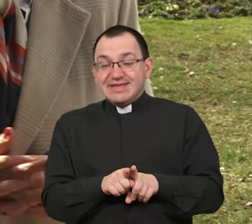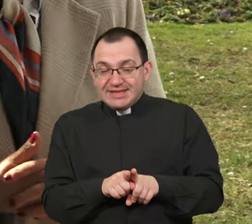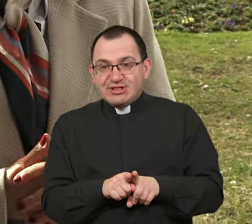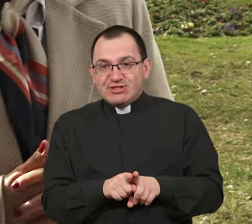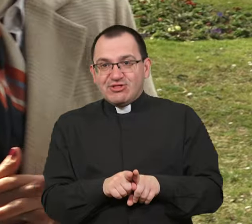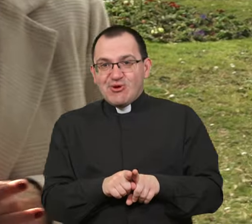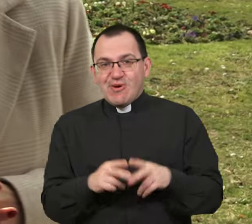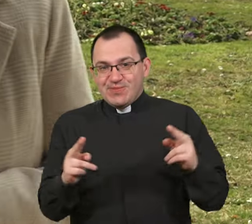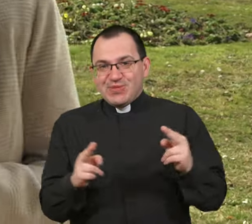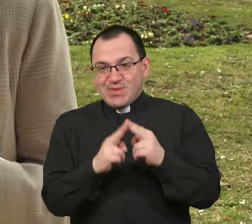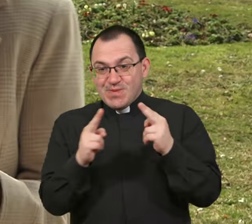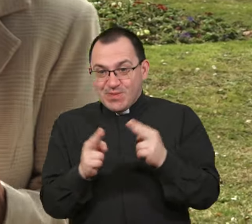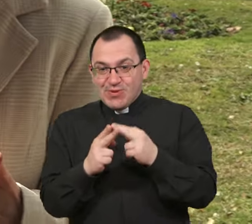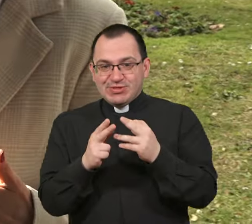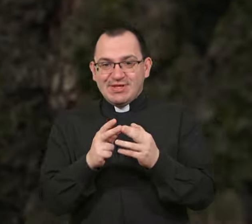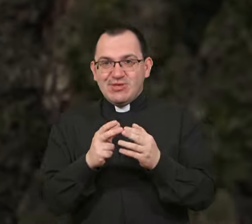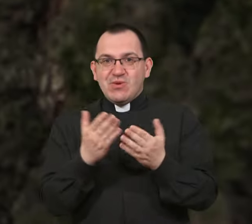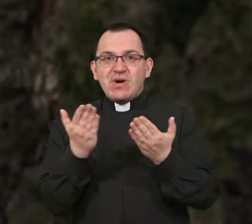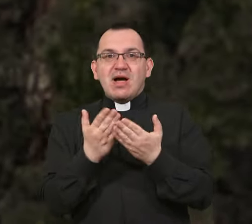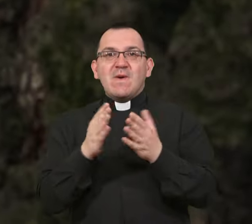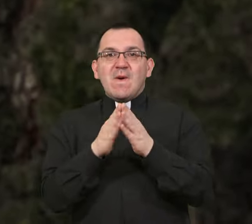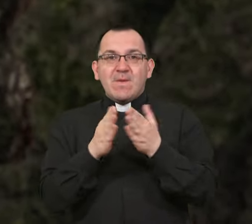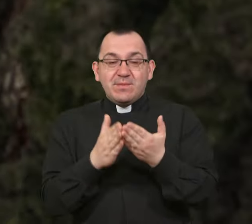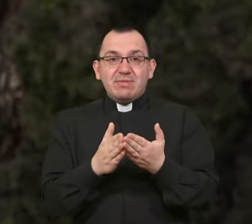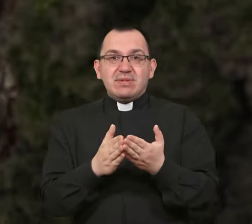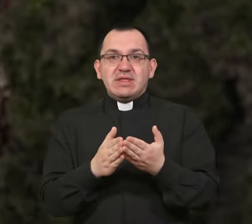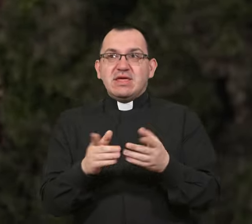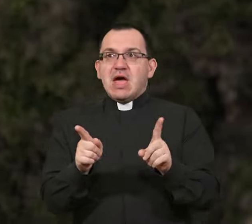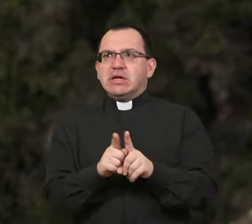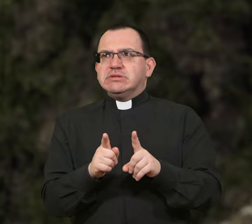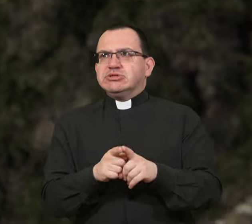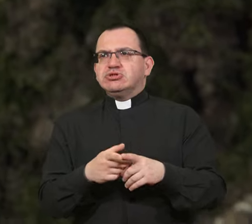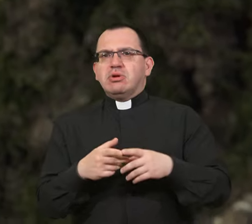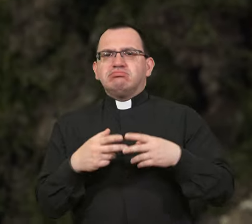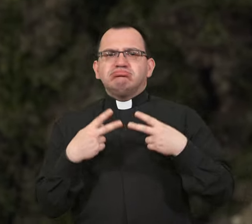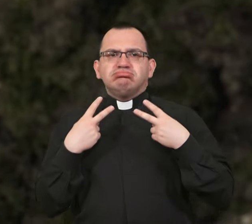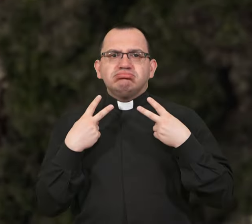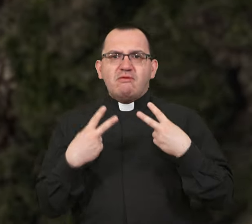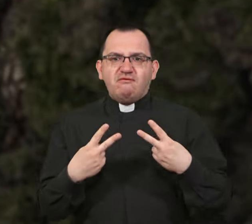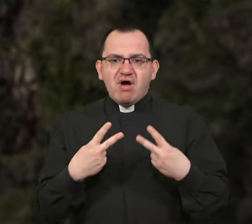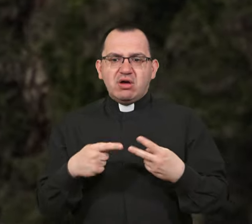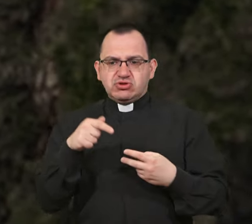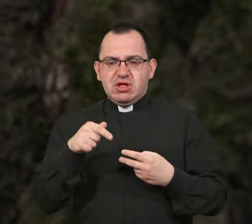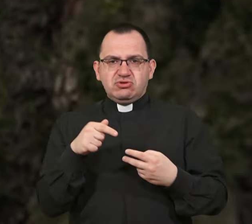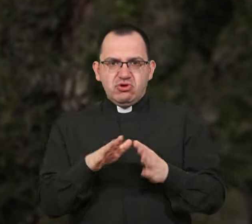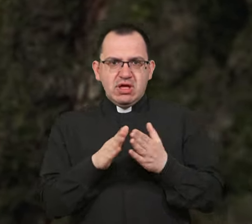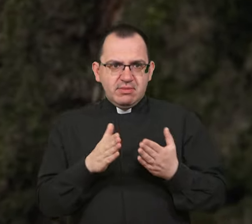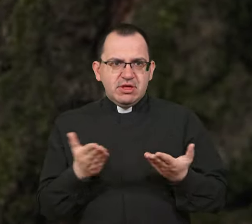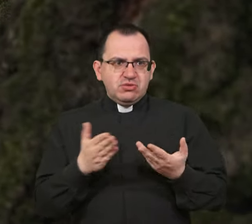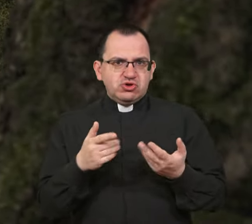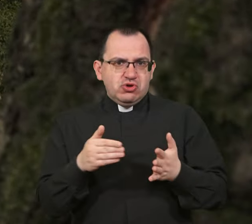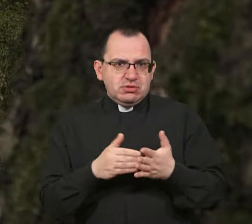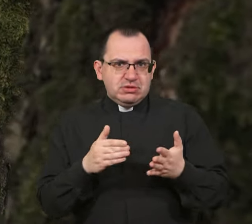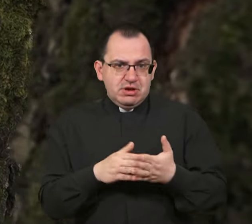aktivni, da i oni shvate da je to jedna strašna veličina tog pisma koje mi trebamo kao